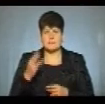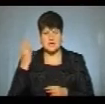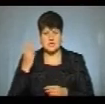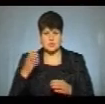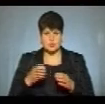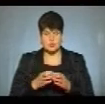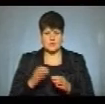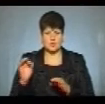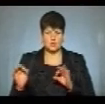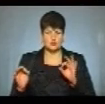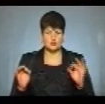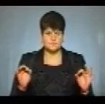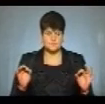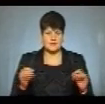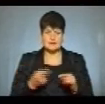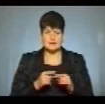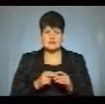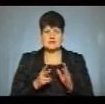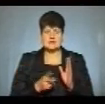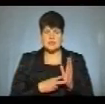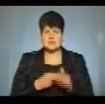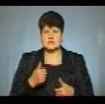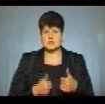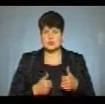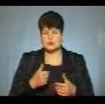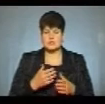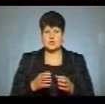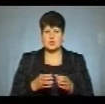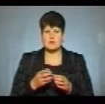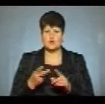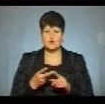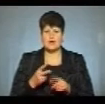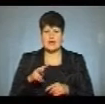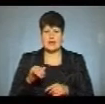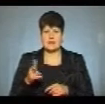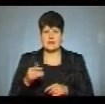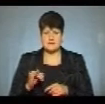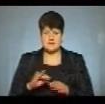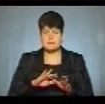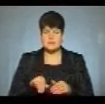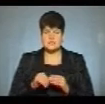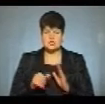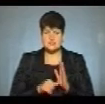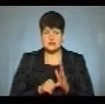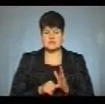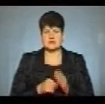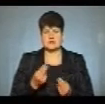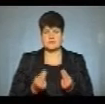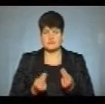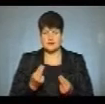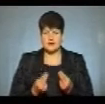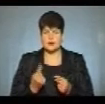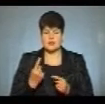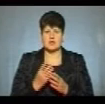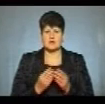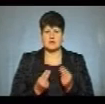гри 0-0. Це 17-й тур чемпіонату України з футболу серед команд другої ліги. Зазначу, після 16 зіграних матчів і однією грою у